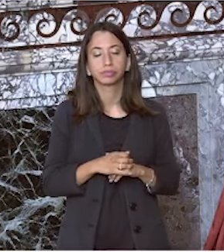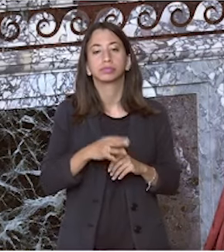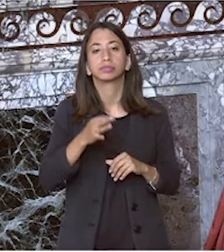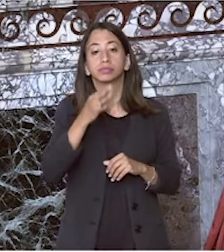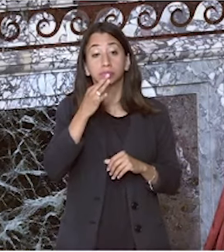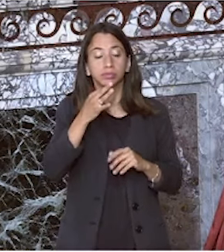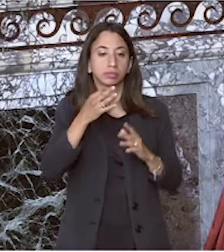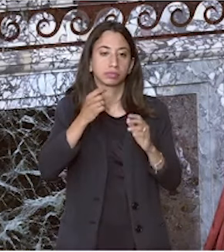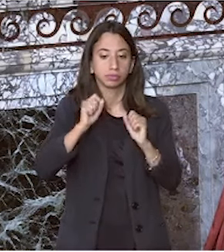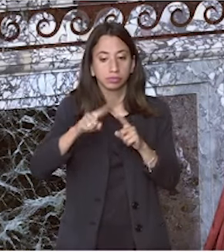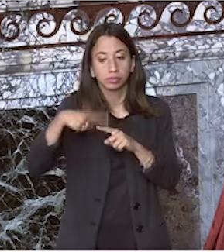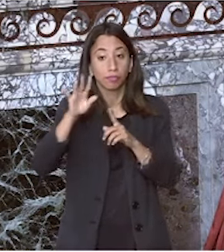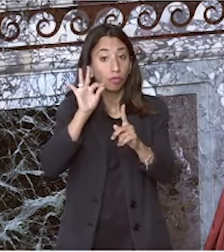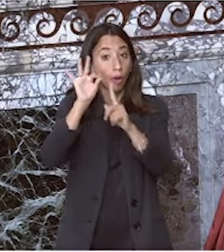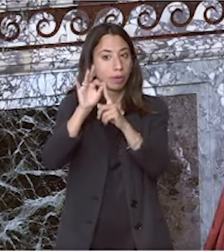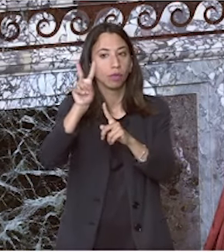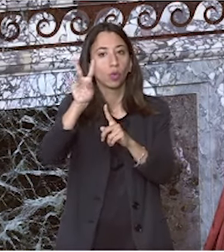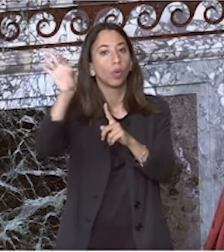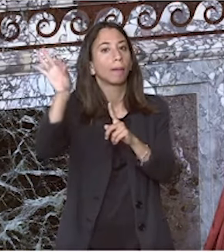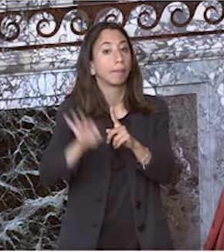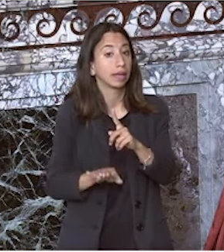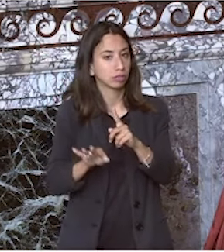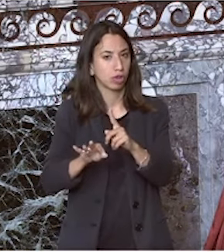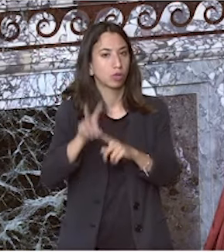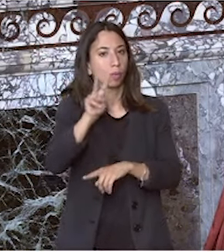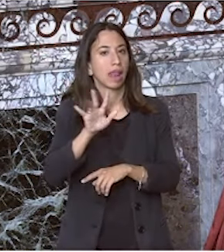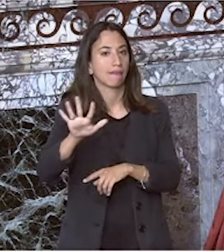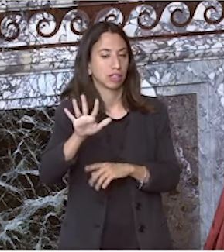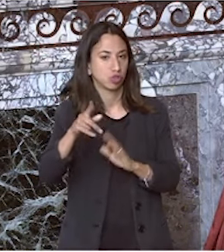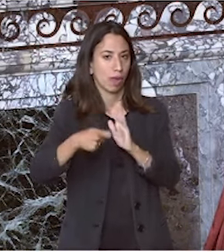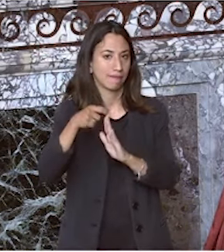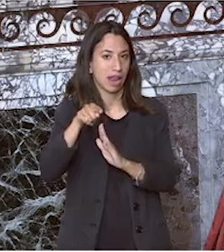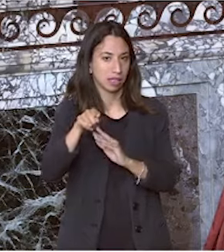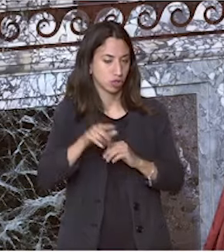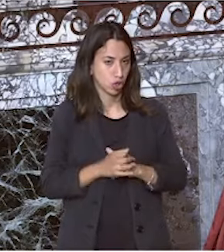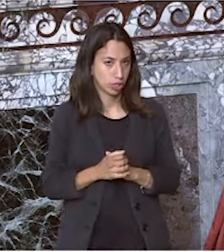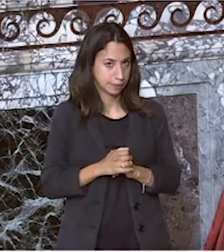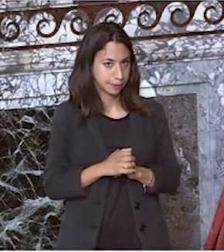ritorno dell'inflazione all'obiettivo del 2% nel 2025.